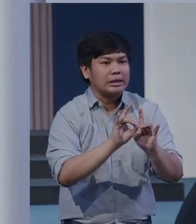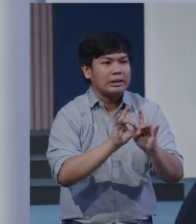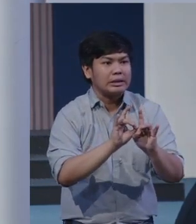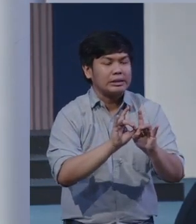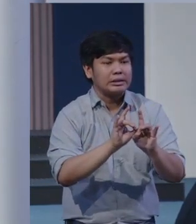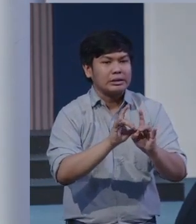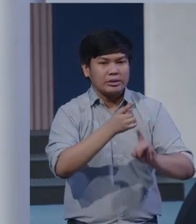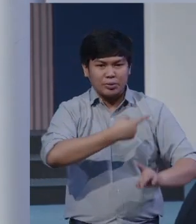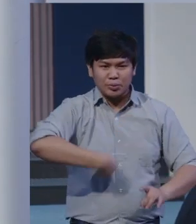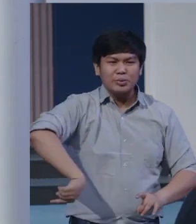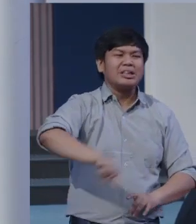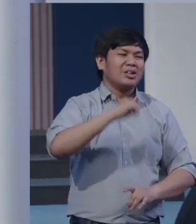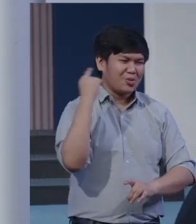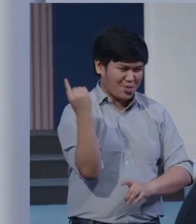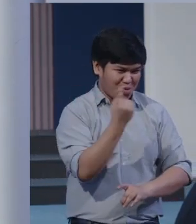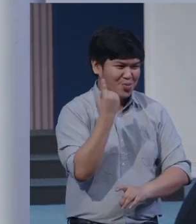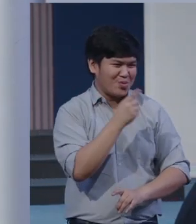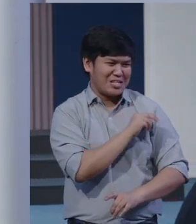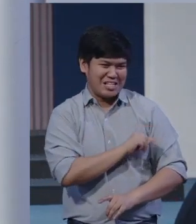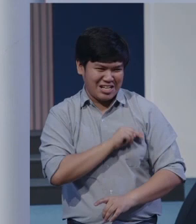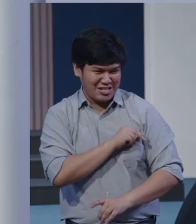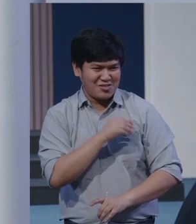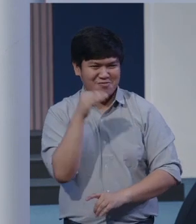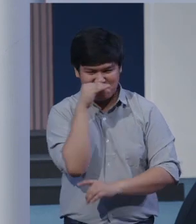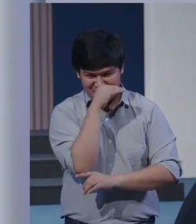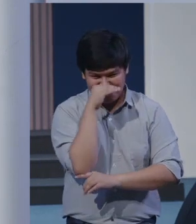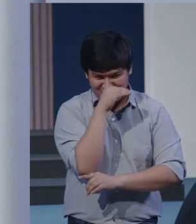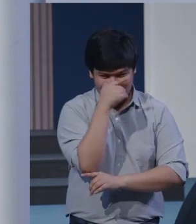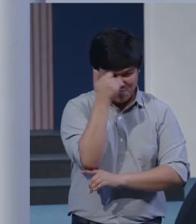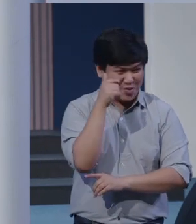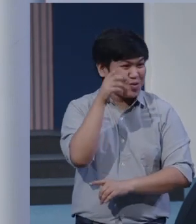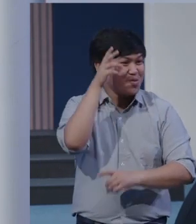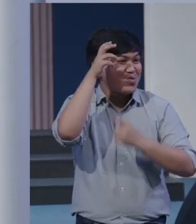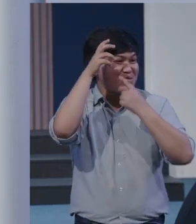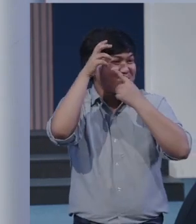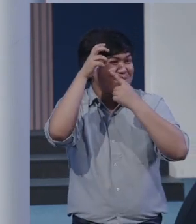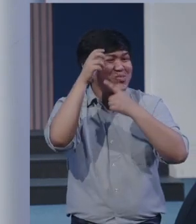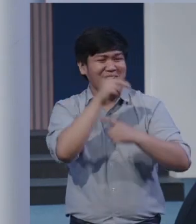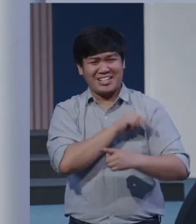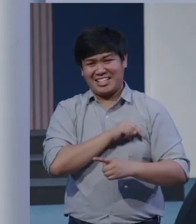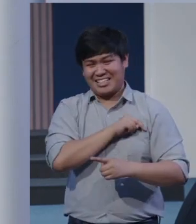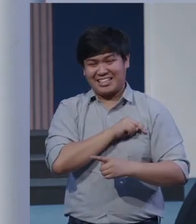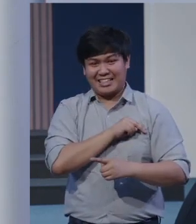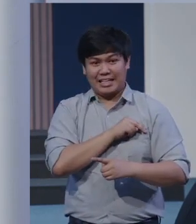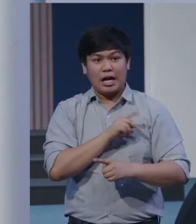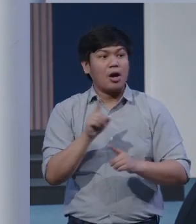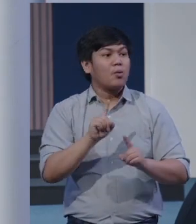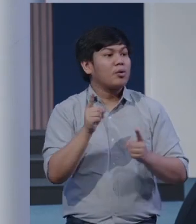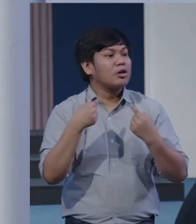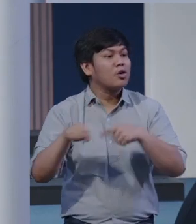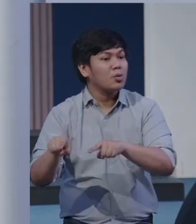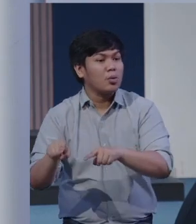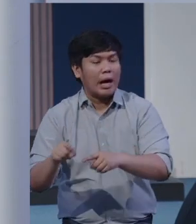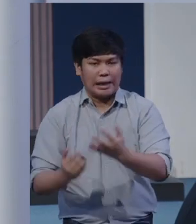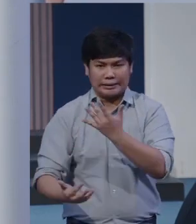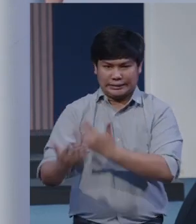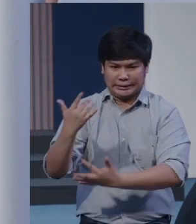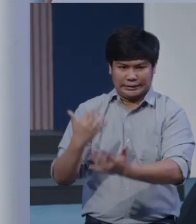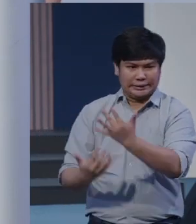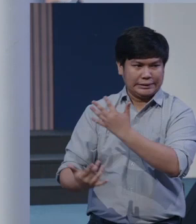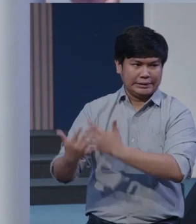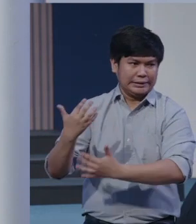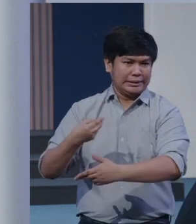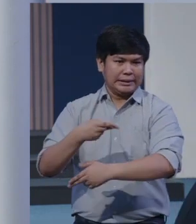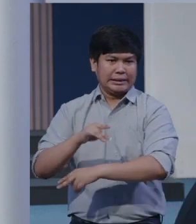nating ginagawa all liar Anong mangyayari their portion will be in the lake that Burns with with fire and